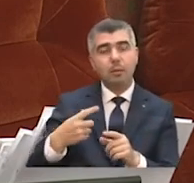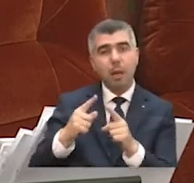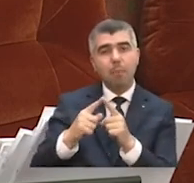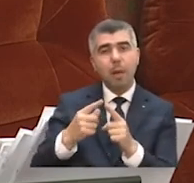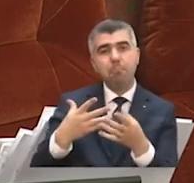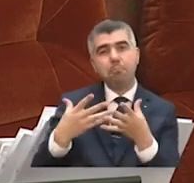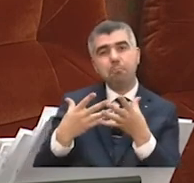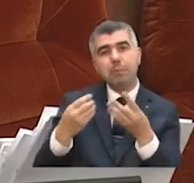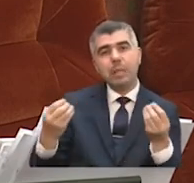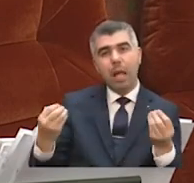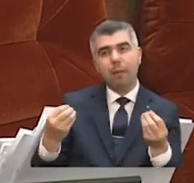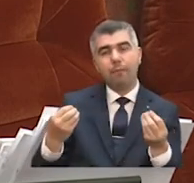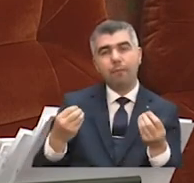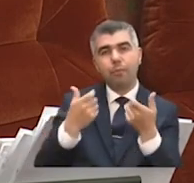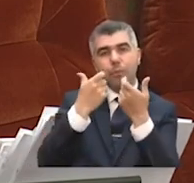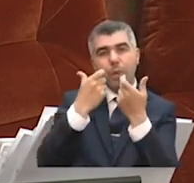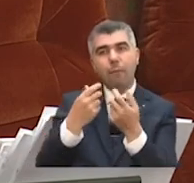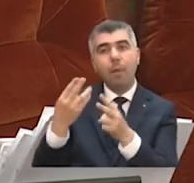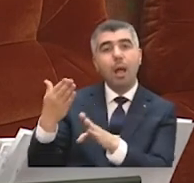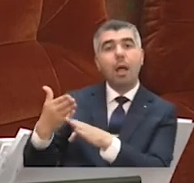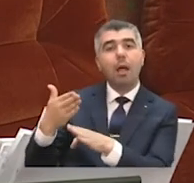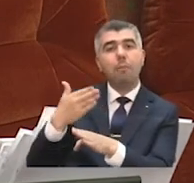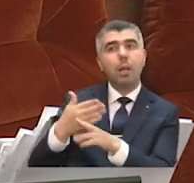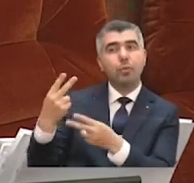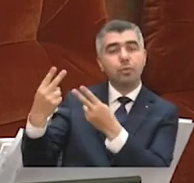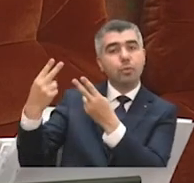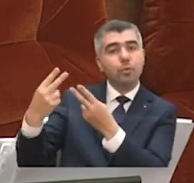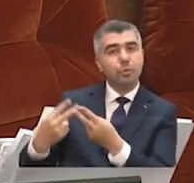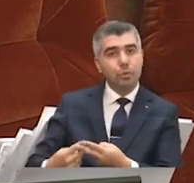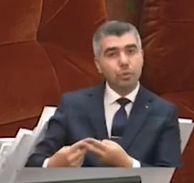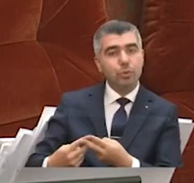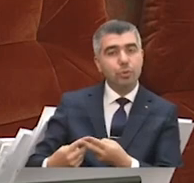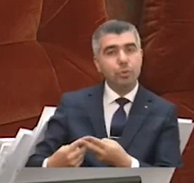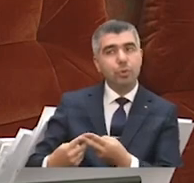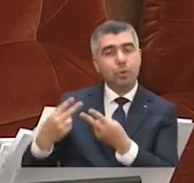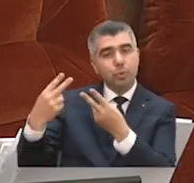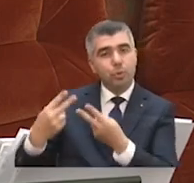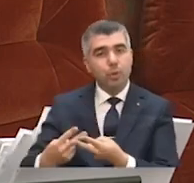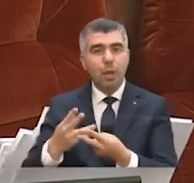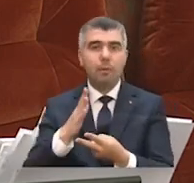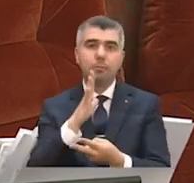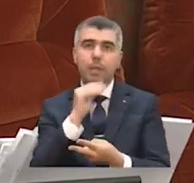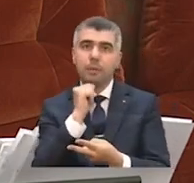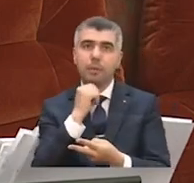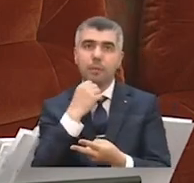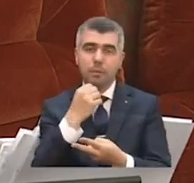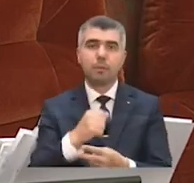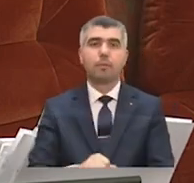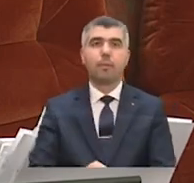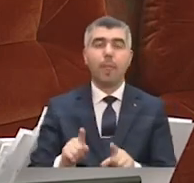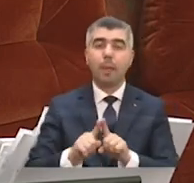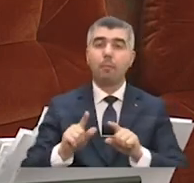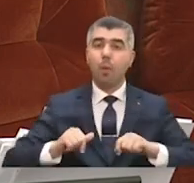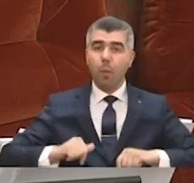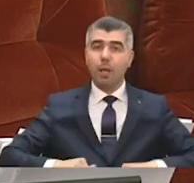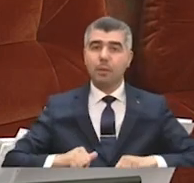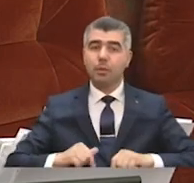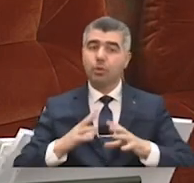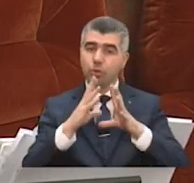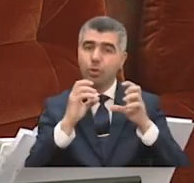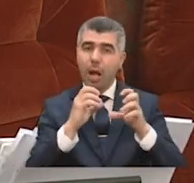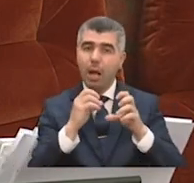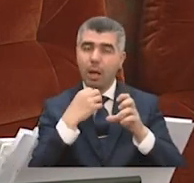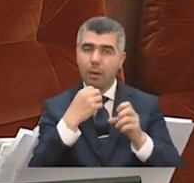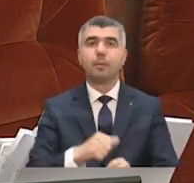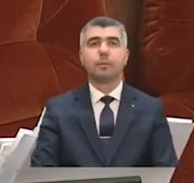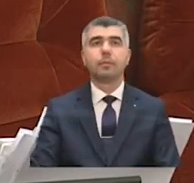اللي داخلين في إطار يعني الترتيب ديالنا باش كيعرفوا واش يجي ولا ما يجيوش. ها هو السيد الوزير معنا يمكن نتكلم معكم في هذا الموضوع، وبالتالي